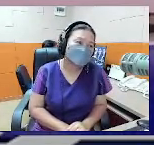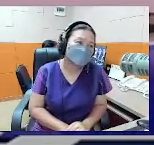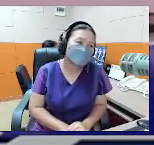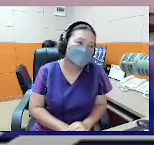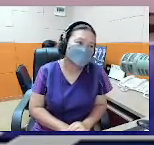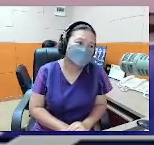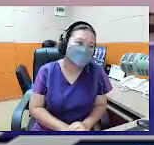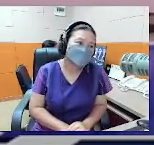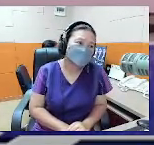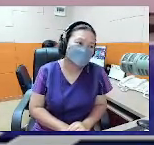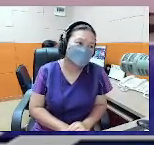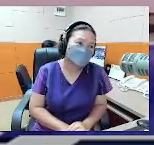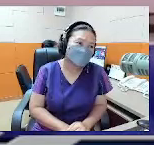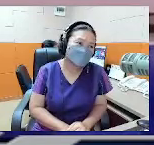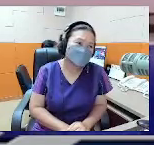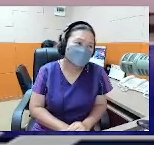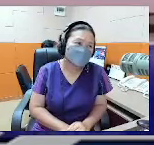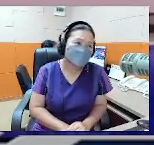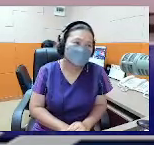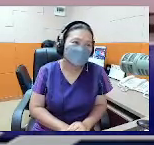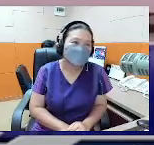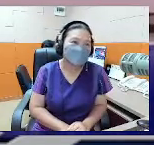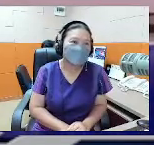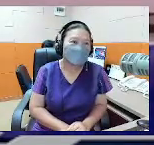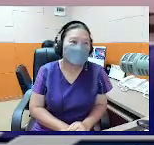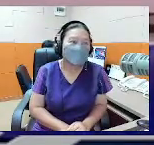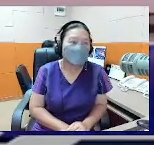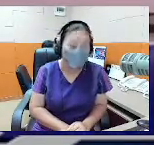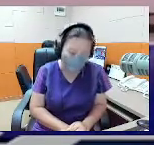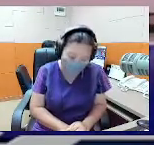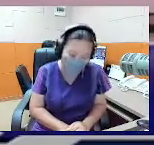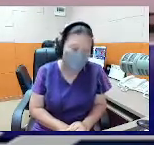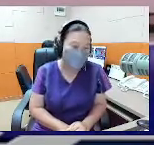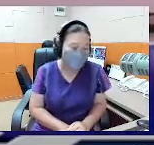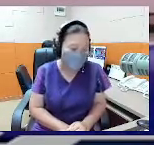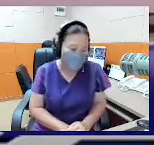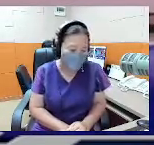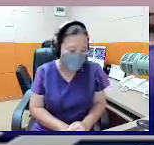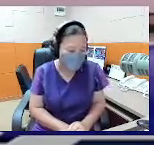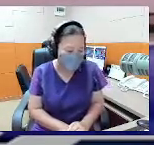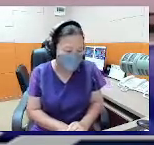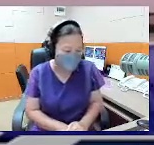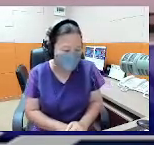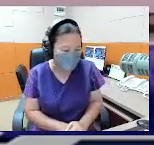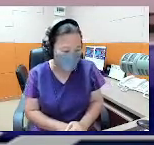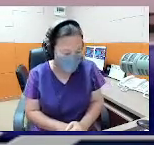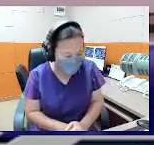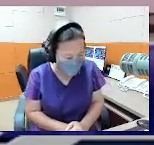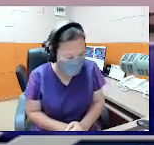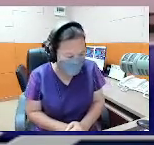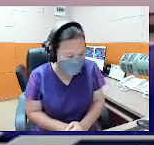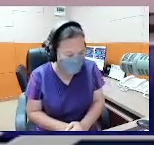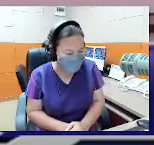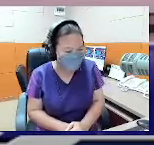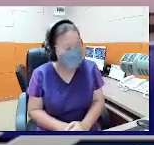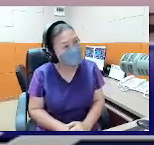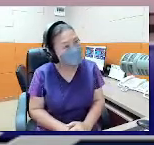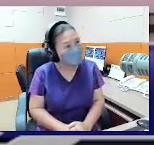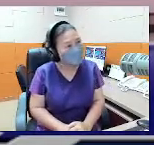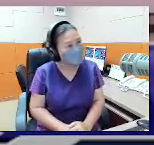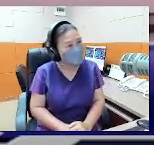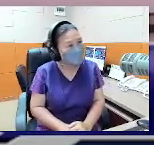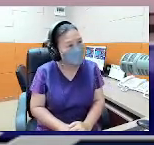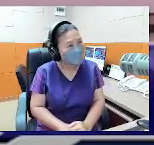ๆที่เราจะเสริมอย่างในเรื่องของเทคโนโลยีสารสนเทศเข้าไปด้วยซึ่งตอนนี้เราต้องแบบบอกว่าตัวเ